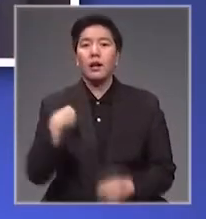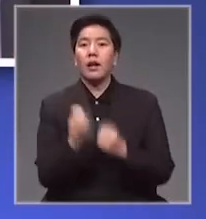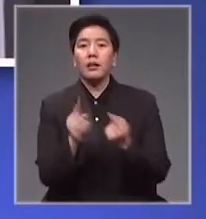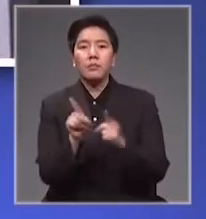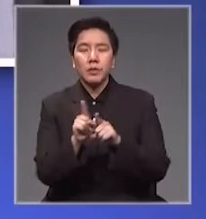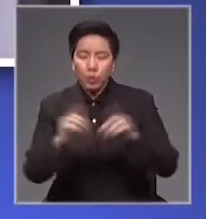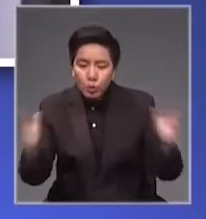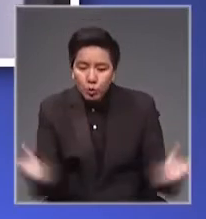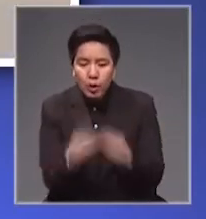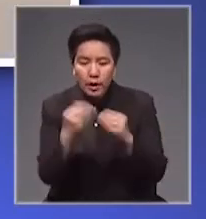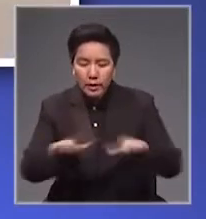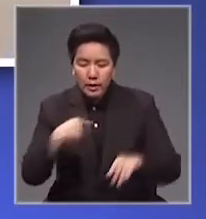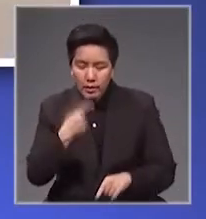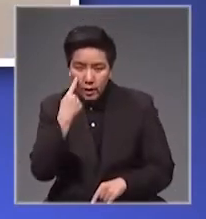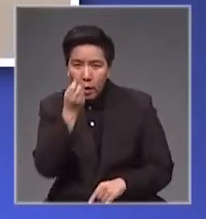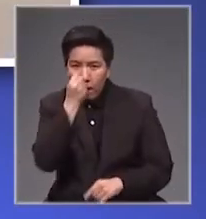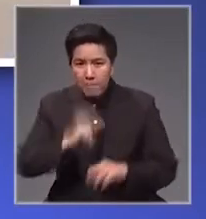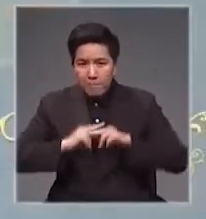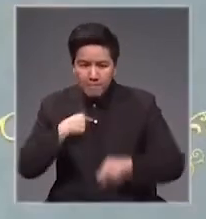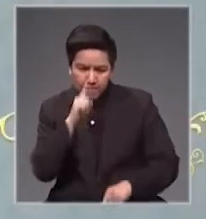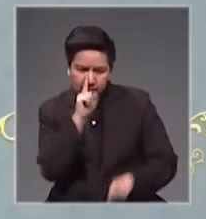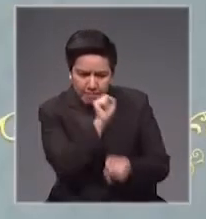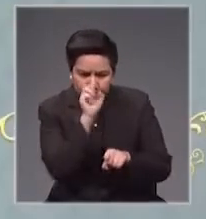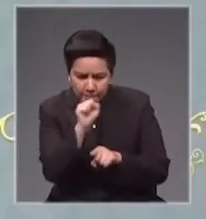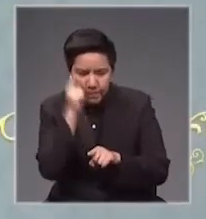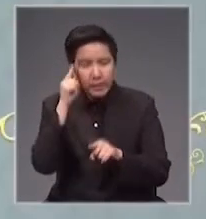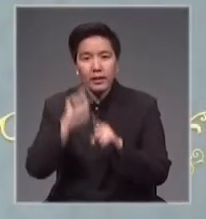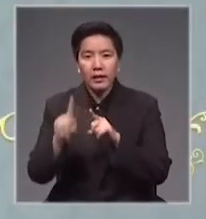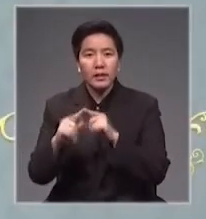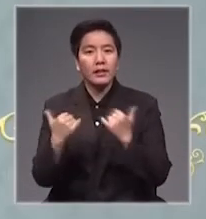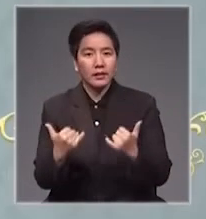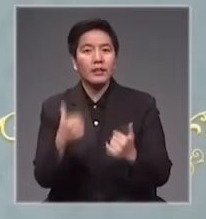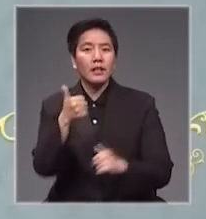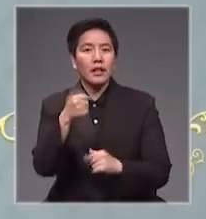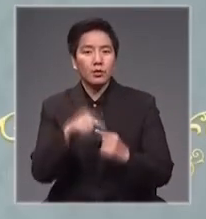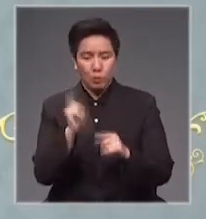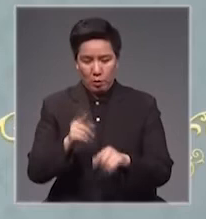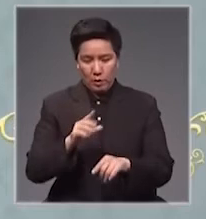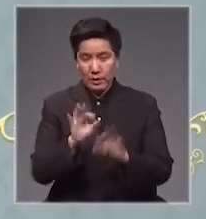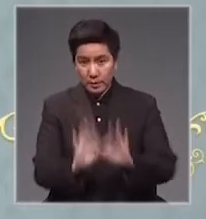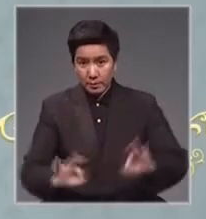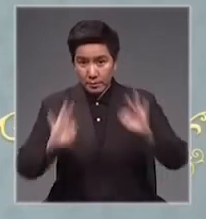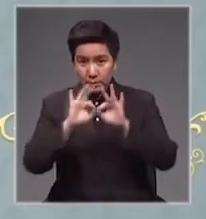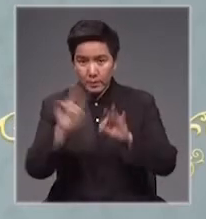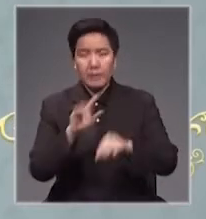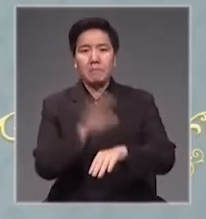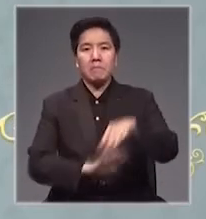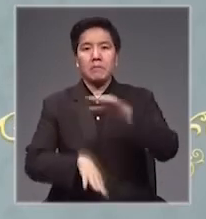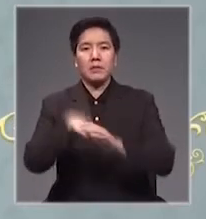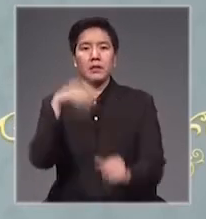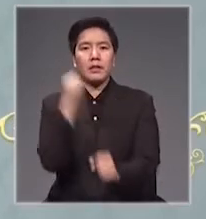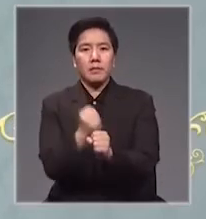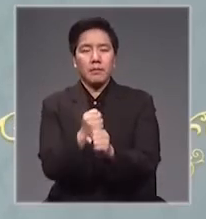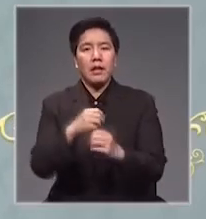พฤติกรรมการสังเกตวิเคราะห์และประเมินผลที่สำคัญก็คือการลงมือทำด้วยตนเองก็เป็นไปตามนโยบายลดเว